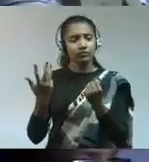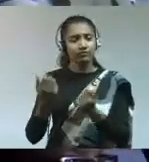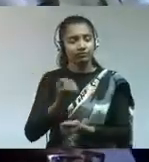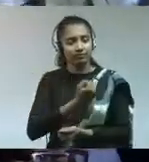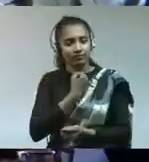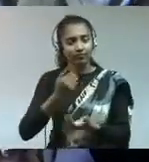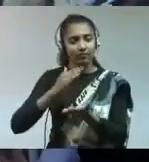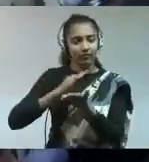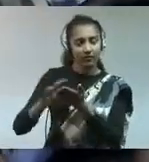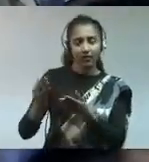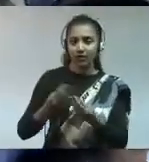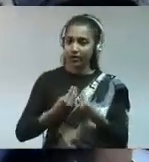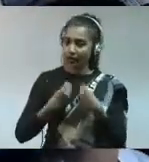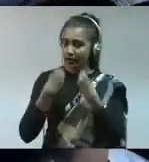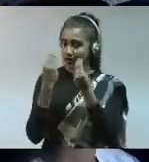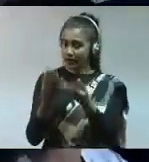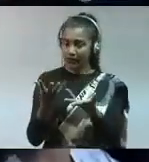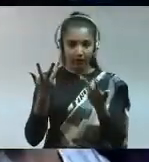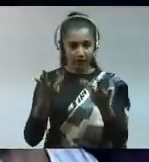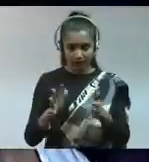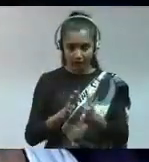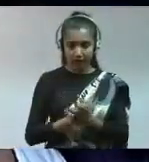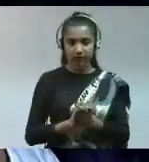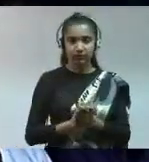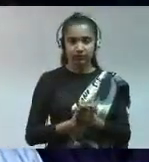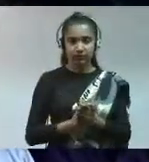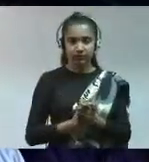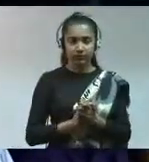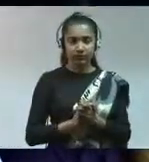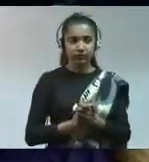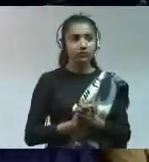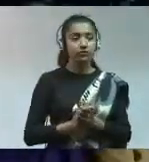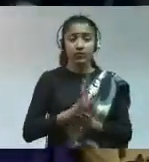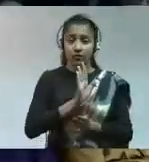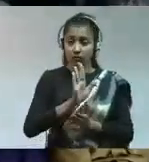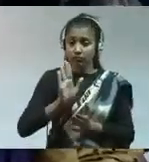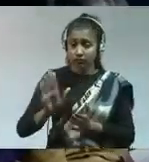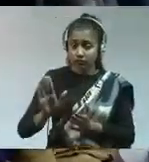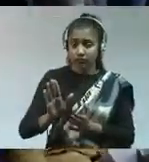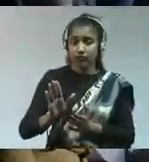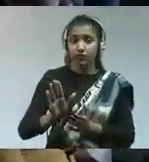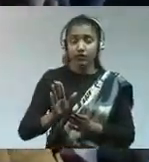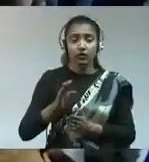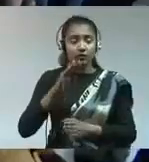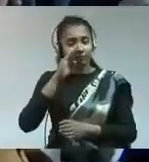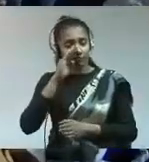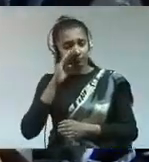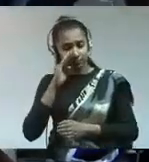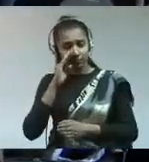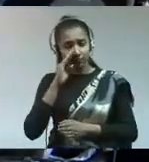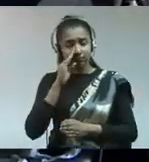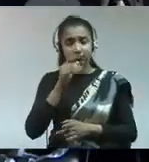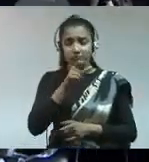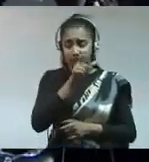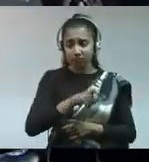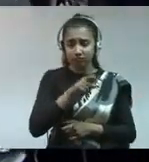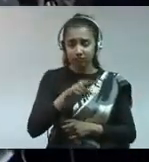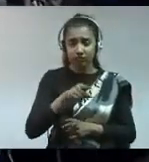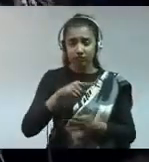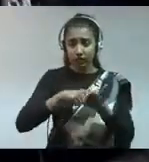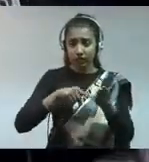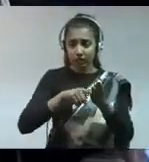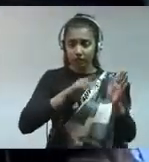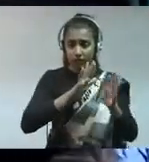ලබා දීමට අප විසින් කටයුතු කරනු ලැබුවා. තම තරුණ වියේ සිටම දේශපාලන සටන් බිමේ